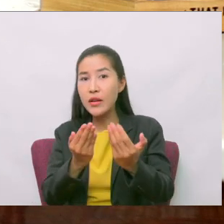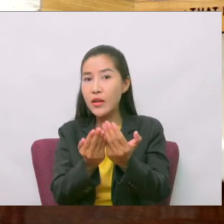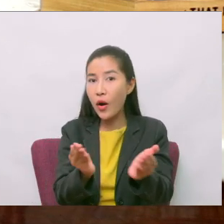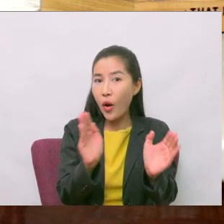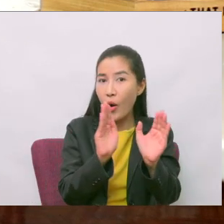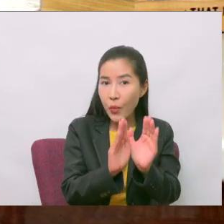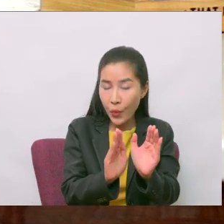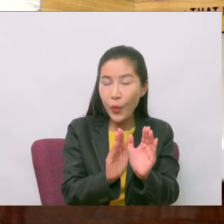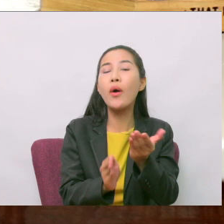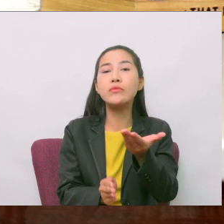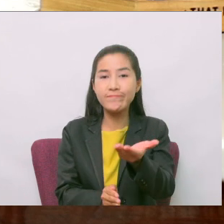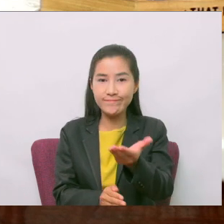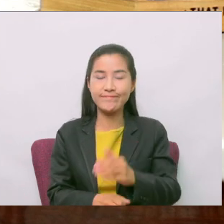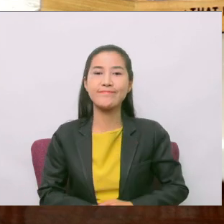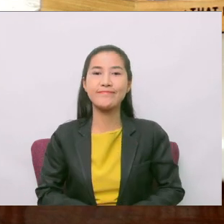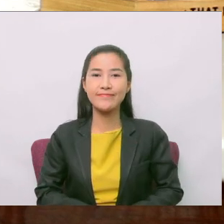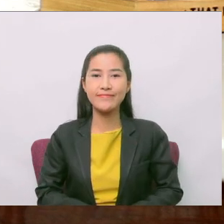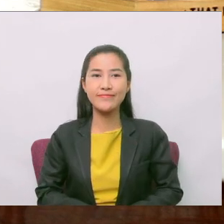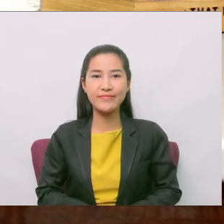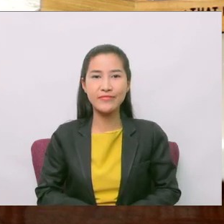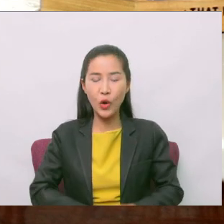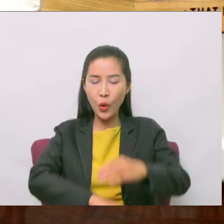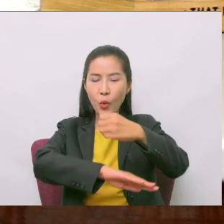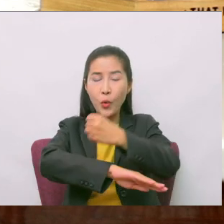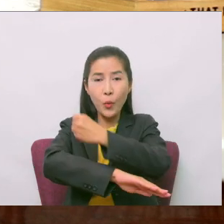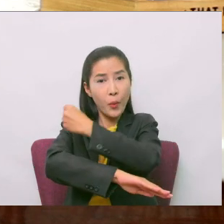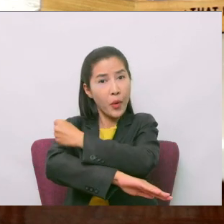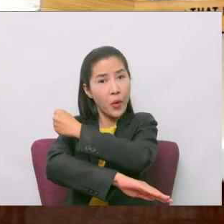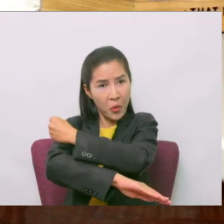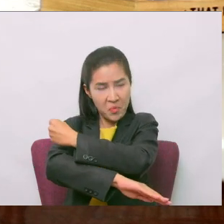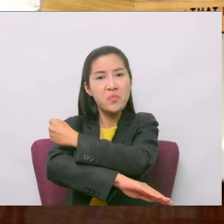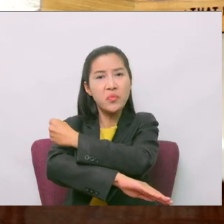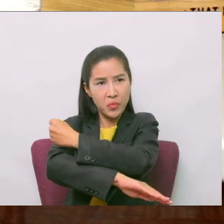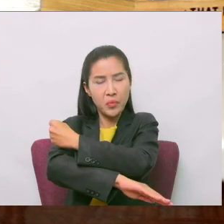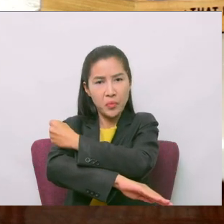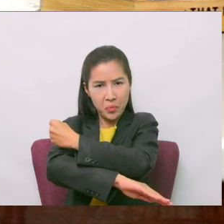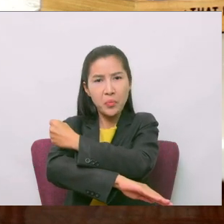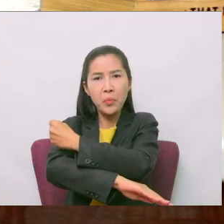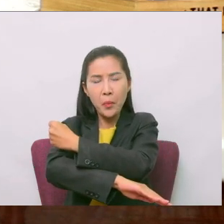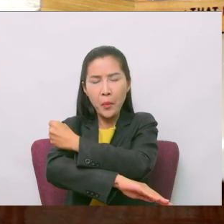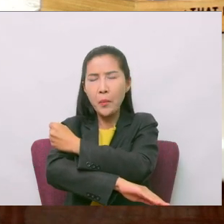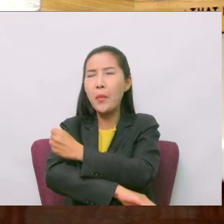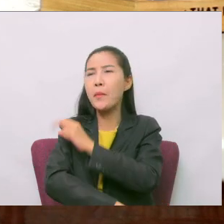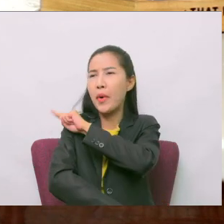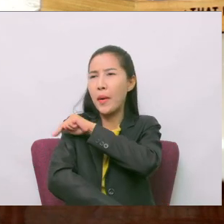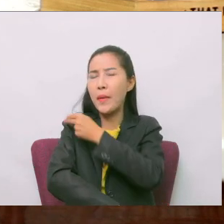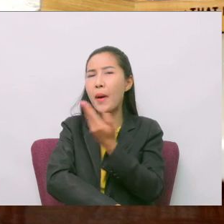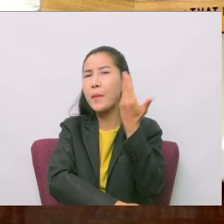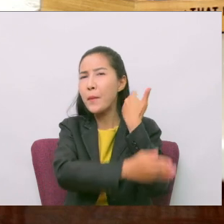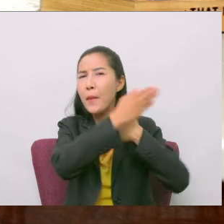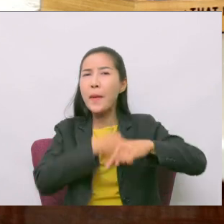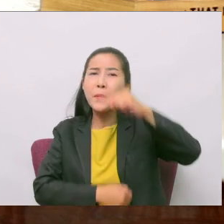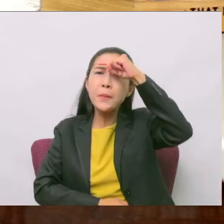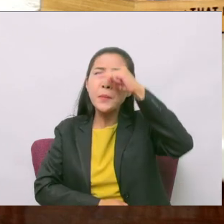นในครอบครัวนะคะก็ลูกประคบถือเป็นทางเลือกนะคะเป็นภูมิปัญญาแพทย์แผนไทยที่สามารถที่จะนำเอาความ